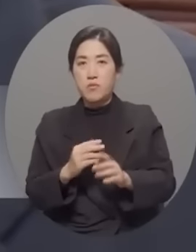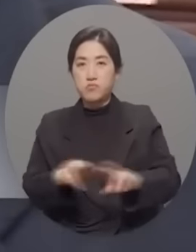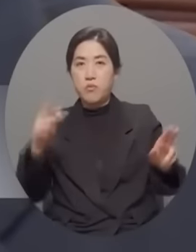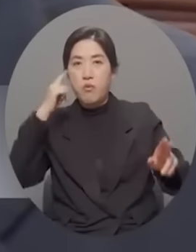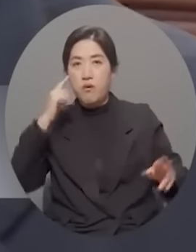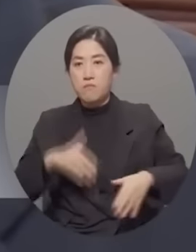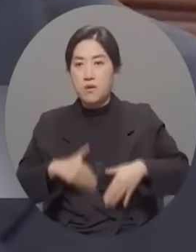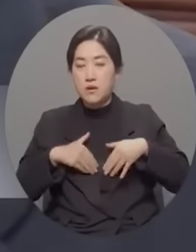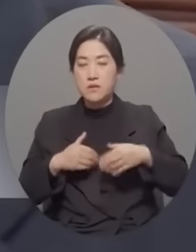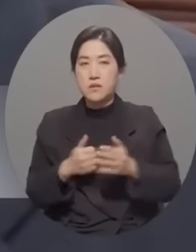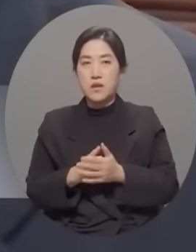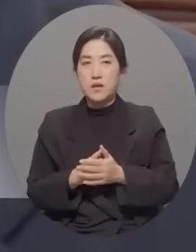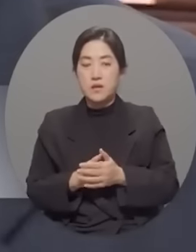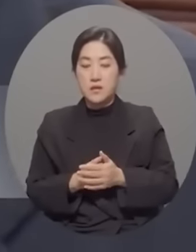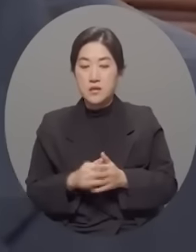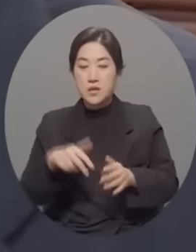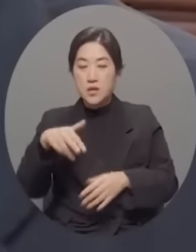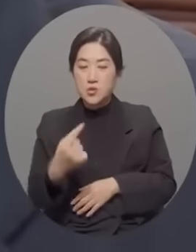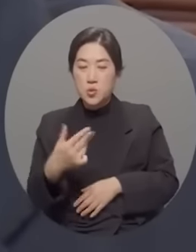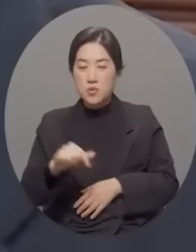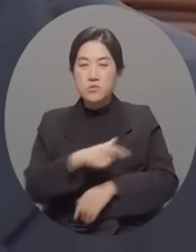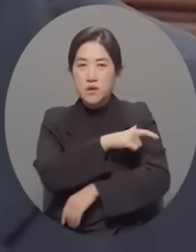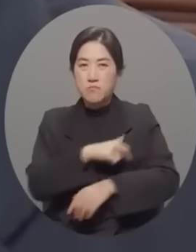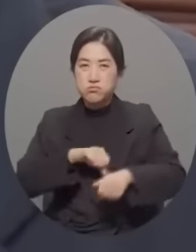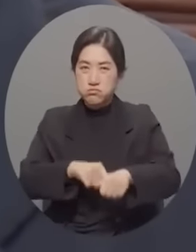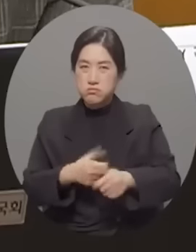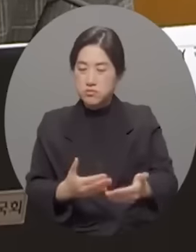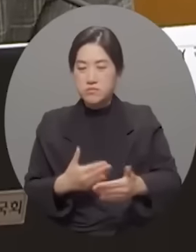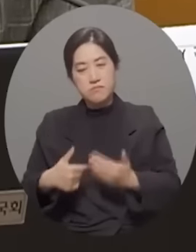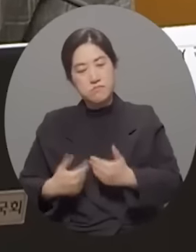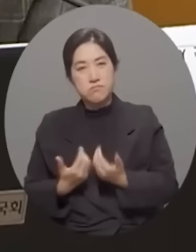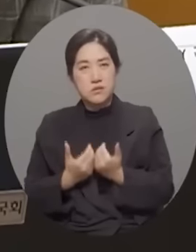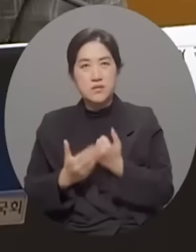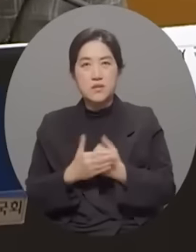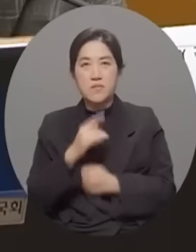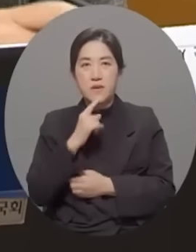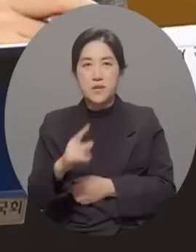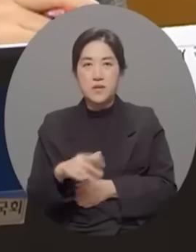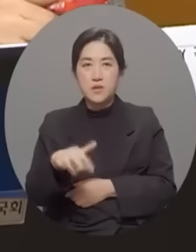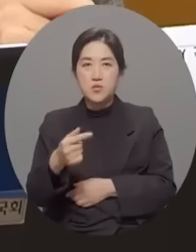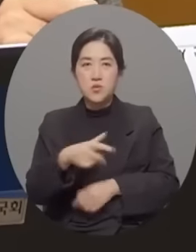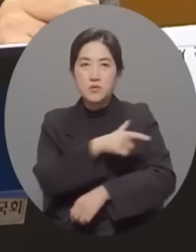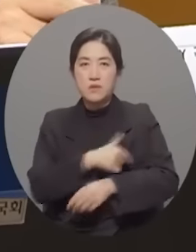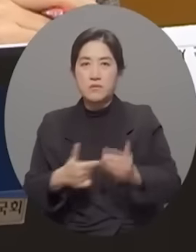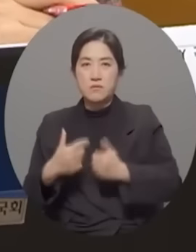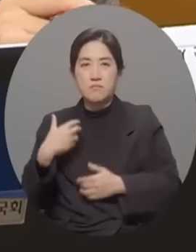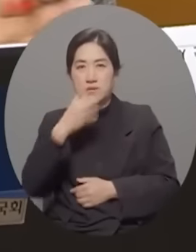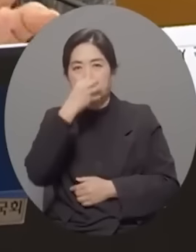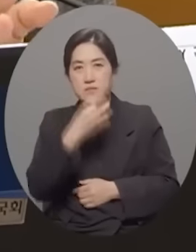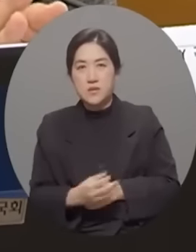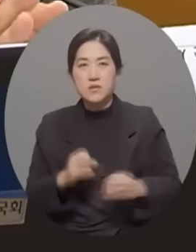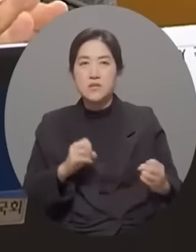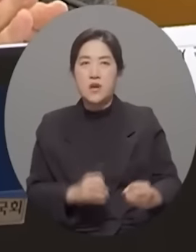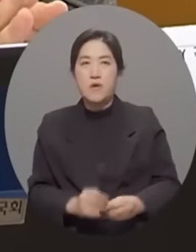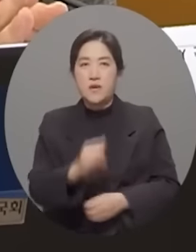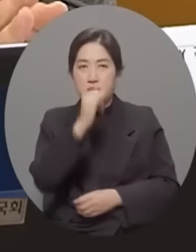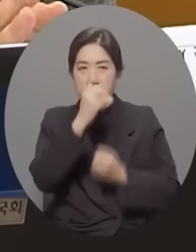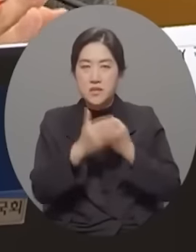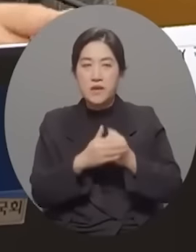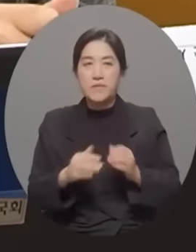초급 간부들까지 처벌하는 게 마음에 걸렸다고 밝혀왔습니다. 초급 간부들이 심리적으로 굉장히 힘들 것 같다 이런 대화가 좀 있었습니다.